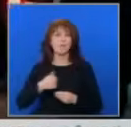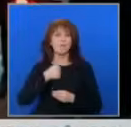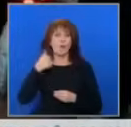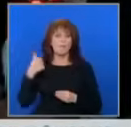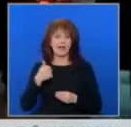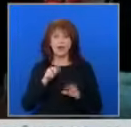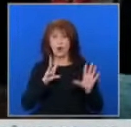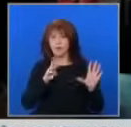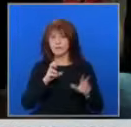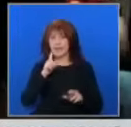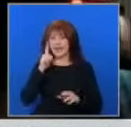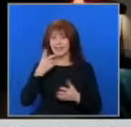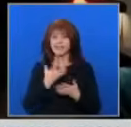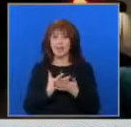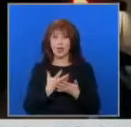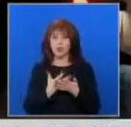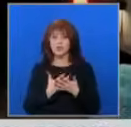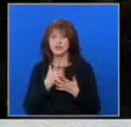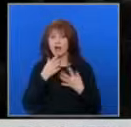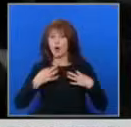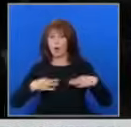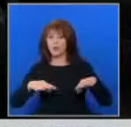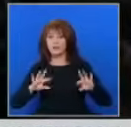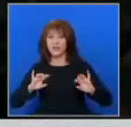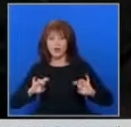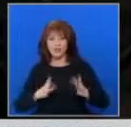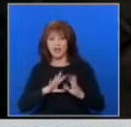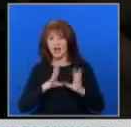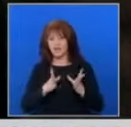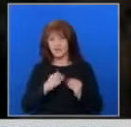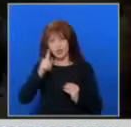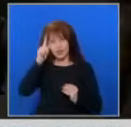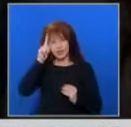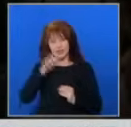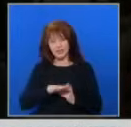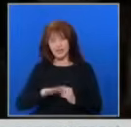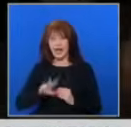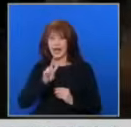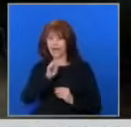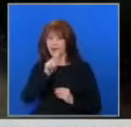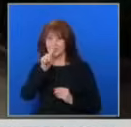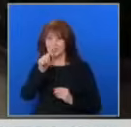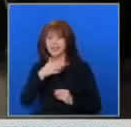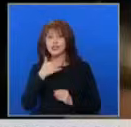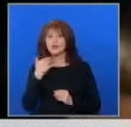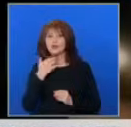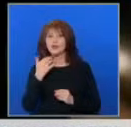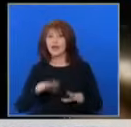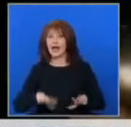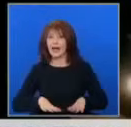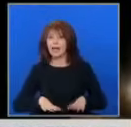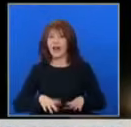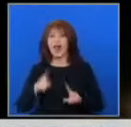81 са заложниците, освободени от началото на премирието, всички – жени и деца. 21 от тях са чуждестранни граждани,